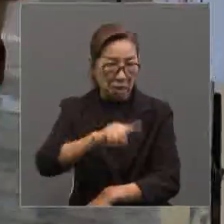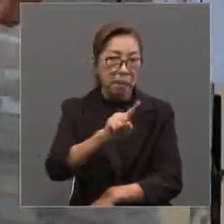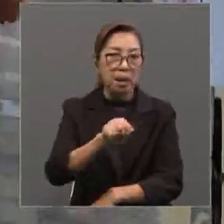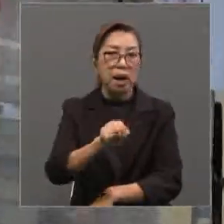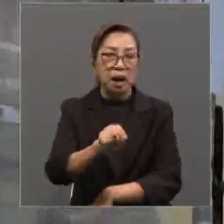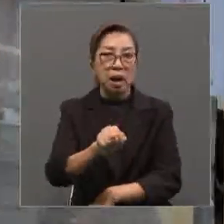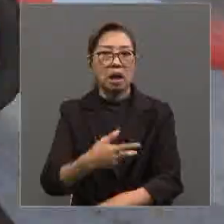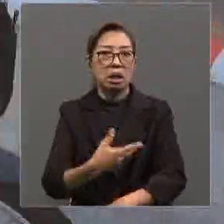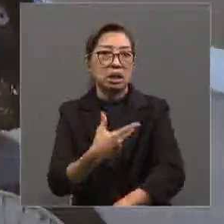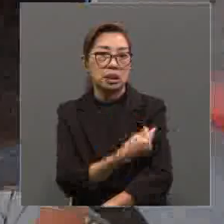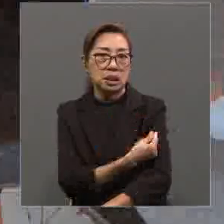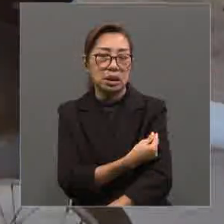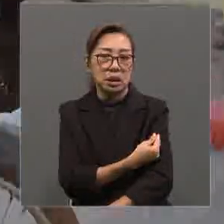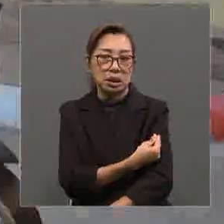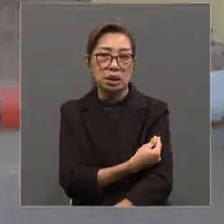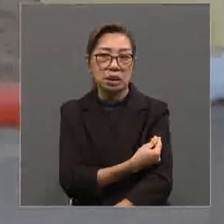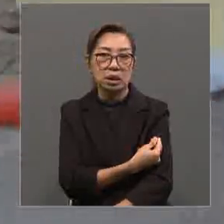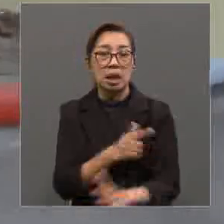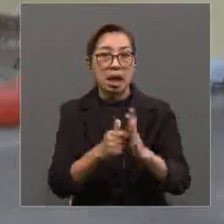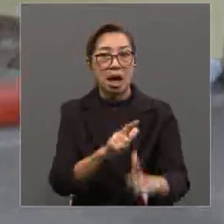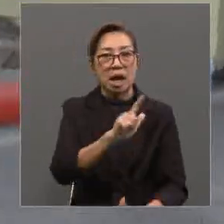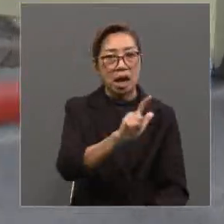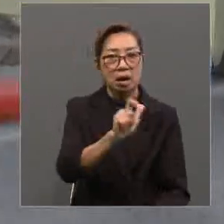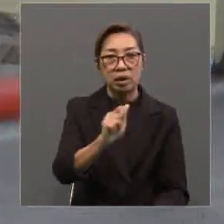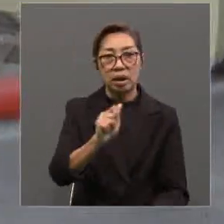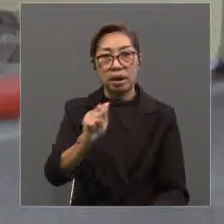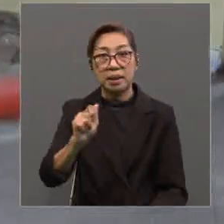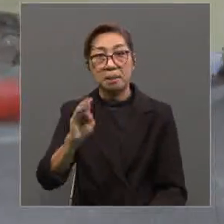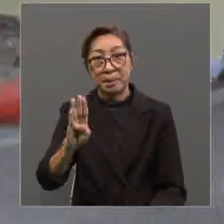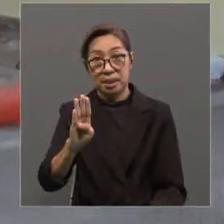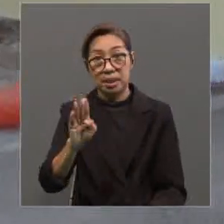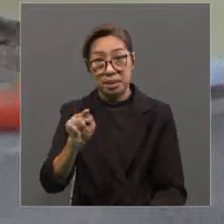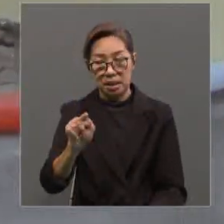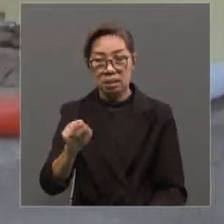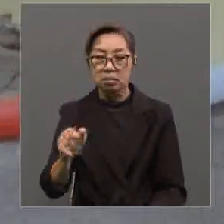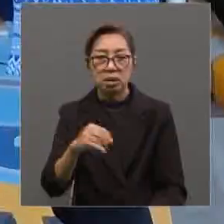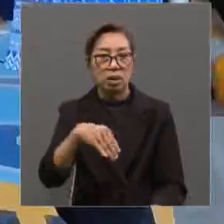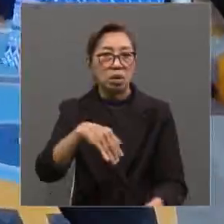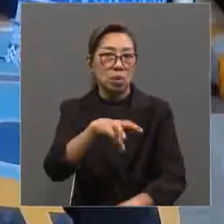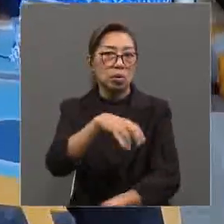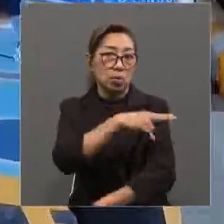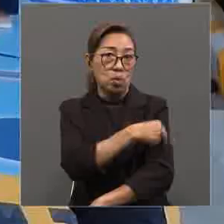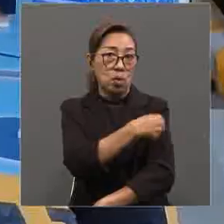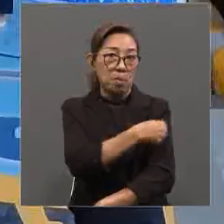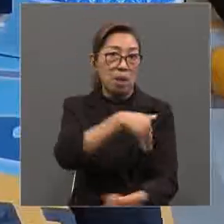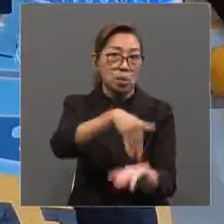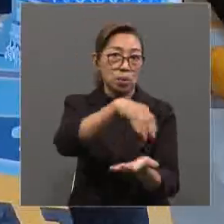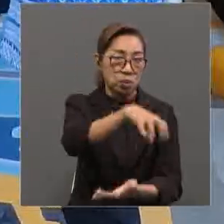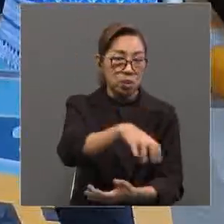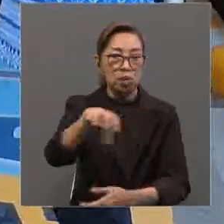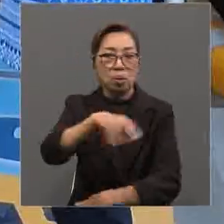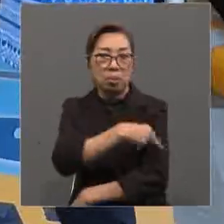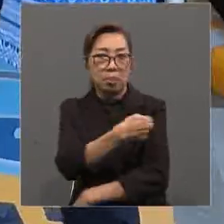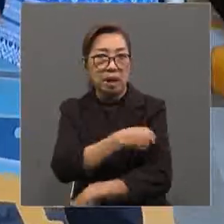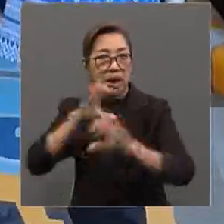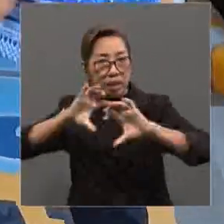ภูมิคุ้มกันสำเร็จรูปหรือว่า LAAB ที่ไปฉีดได้นะที่โรงพยาบาลศูนย์แล้วก็โรงพยาบาลทั่วไปรวมถึงโรงพยาบาล